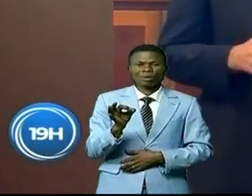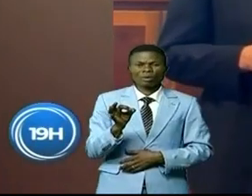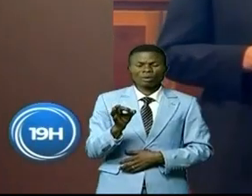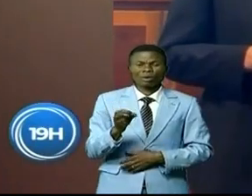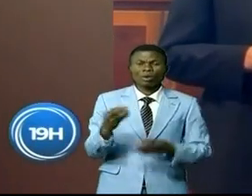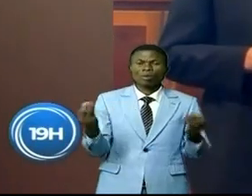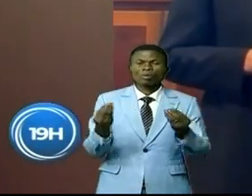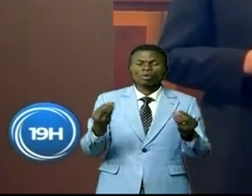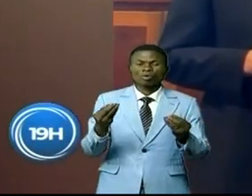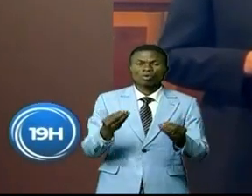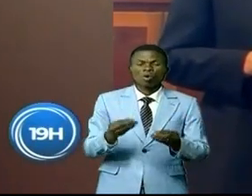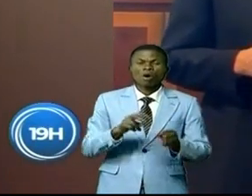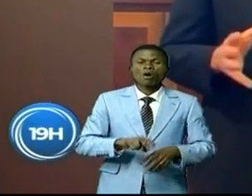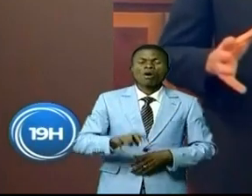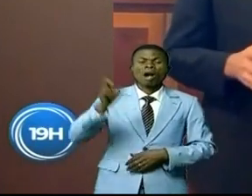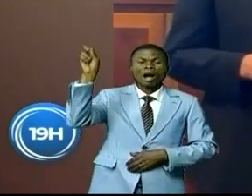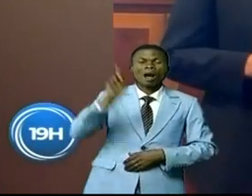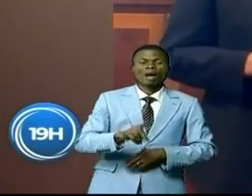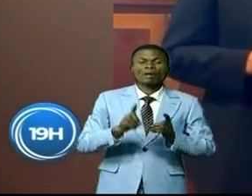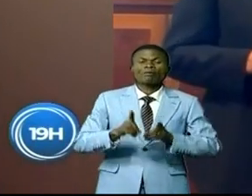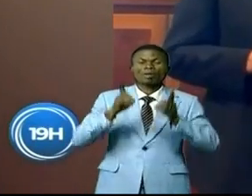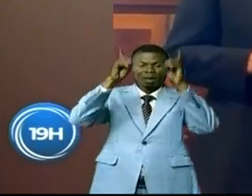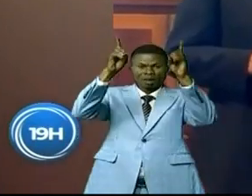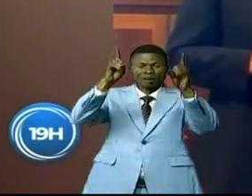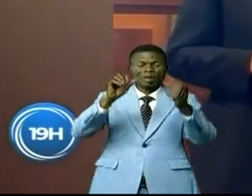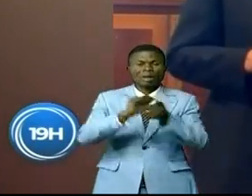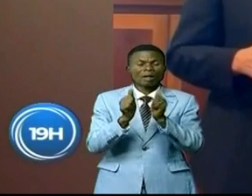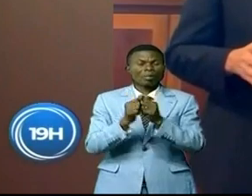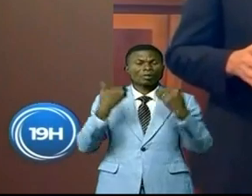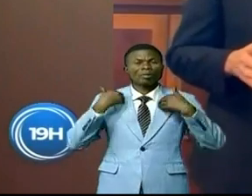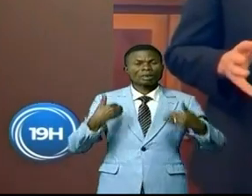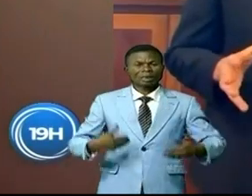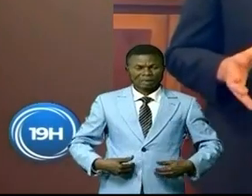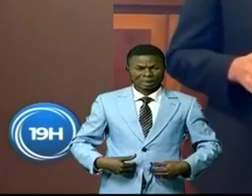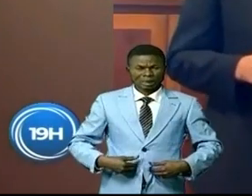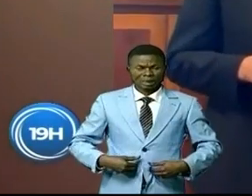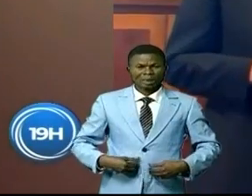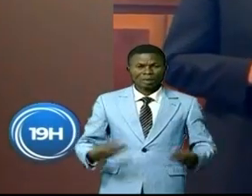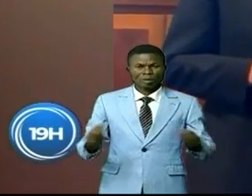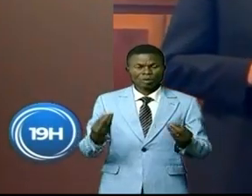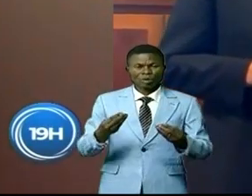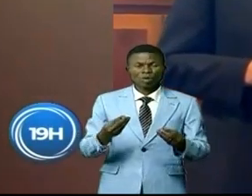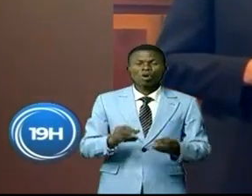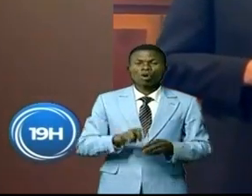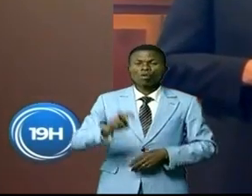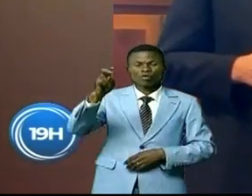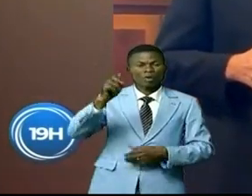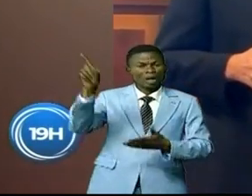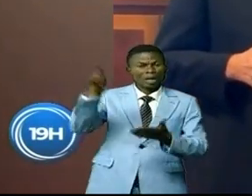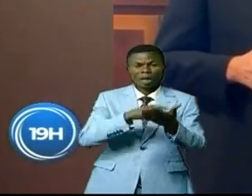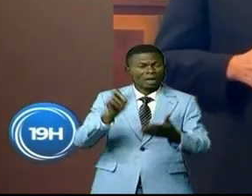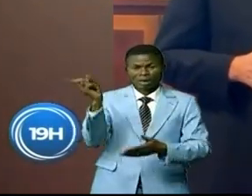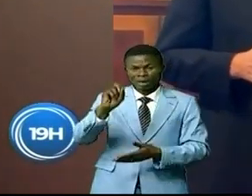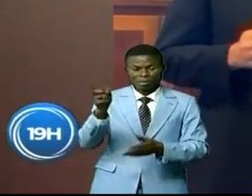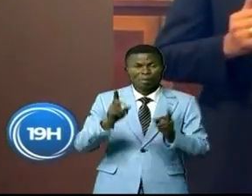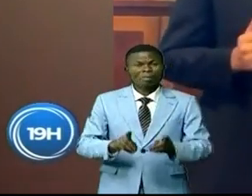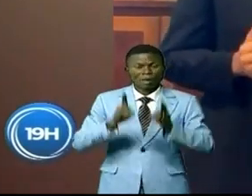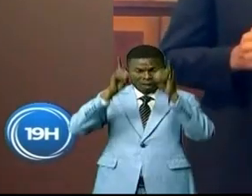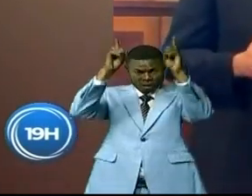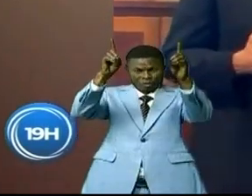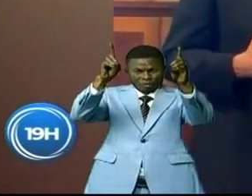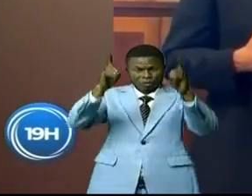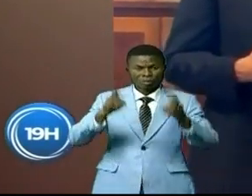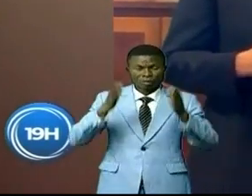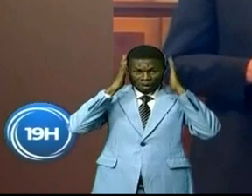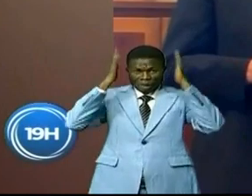raison est seulement médical, le voyage est reporté, pas annulé. La raison pour laquelle le